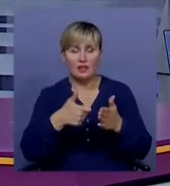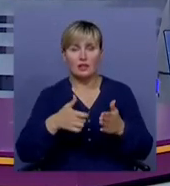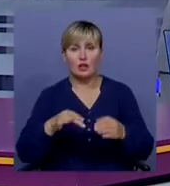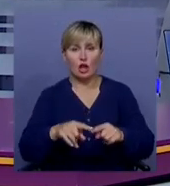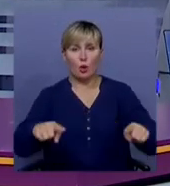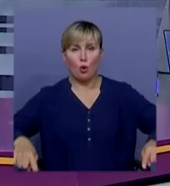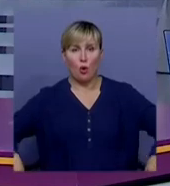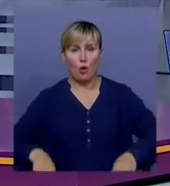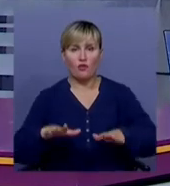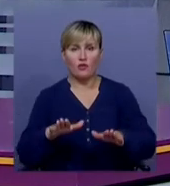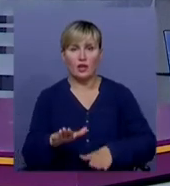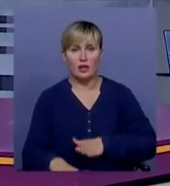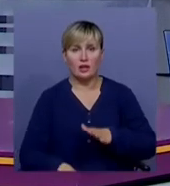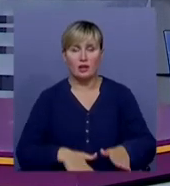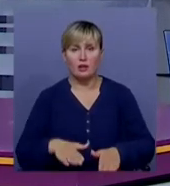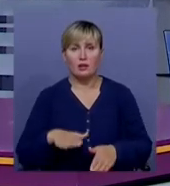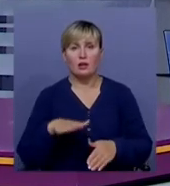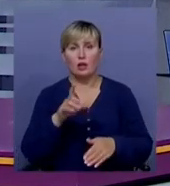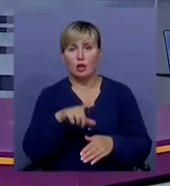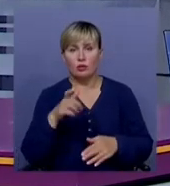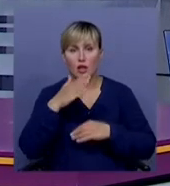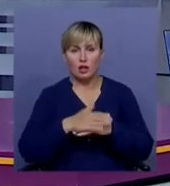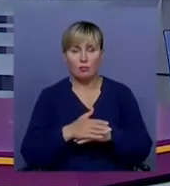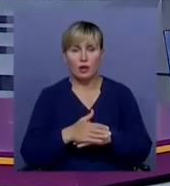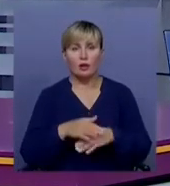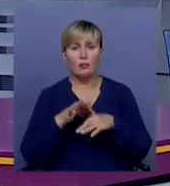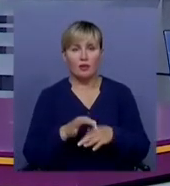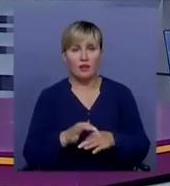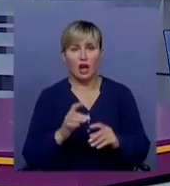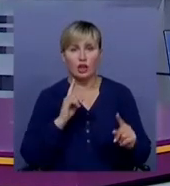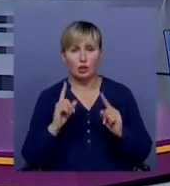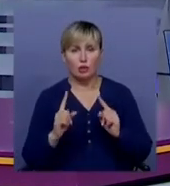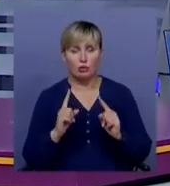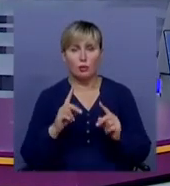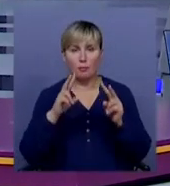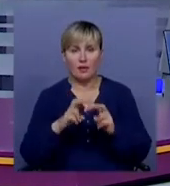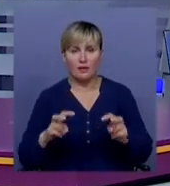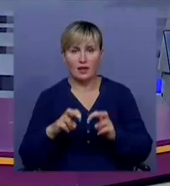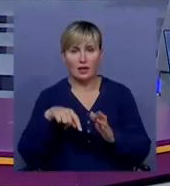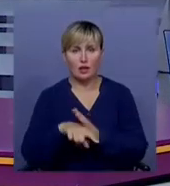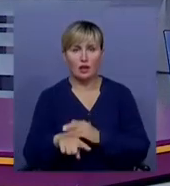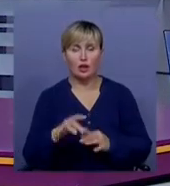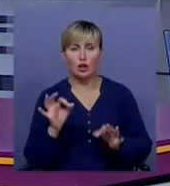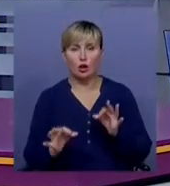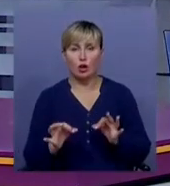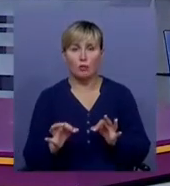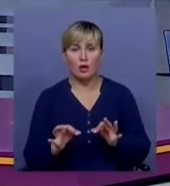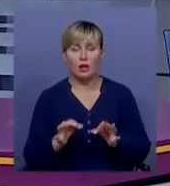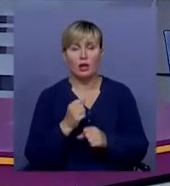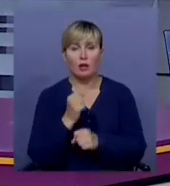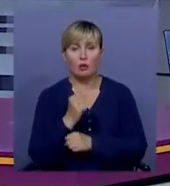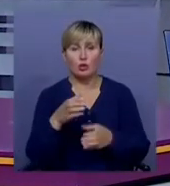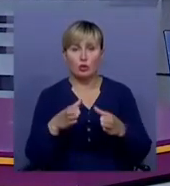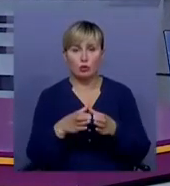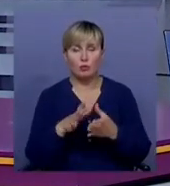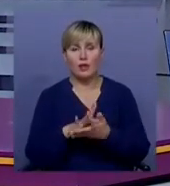ковриков. Сотрудники Нарузбайского акимата и санэпидемиологи провели очередной рейд на соблюдение санитарных норм. Вместе с рабочей группой